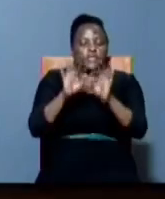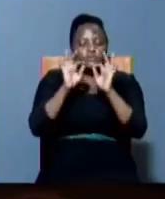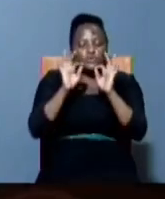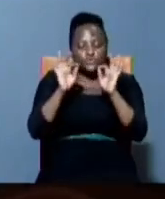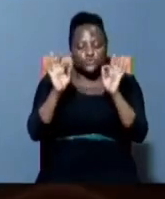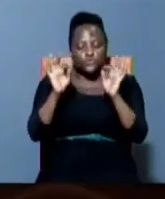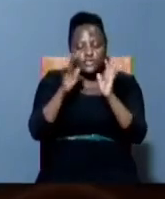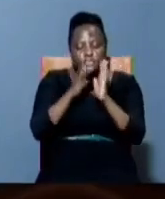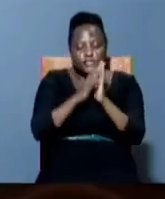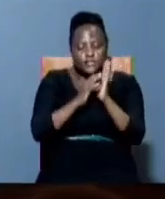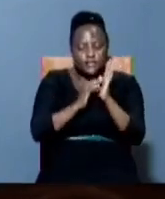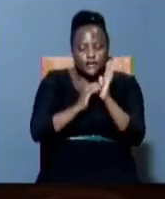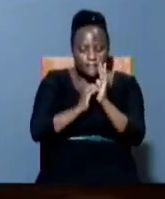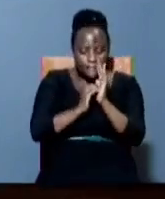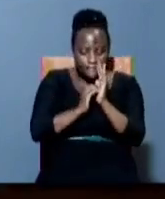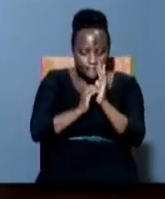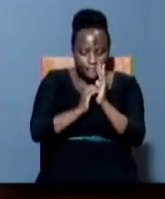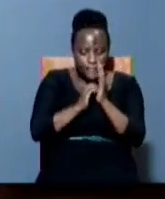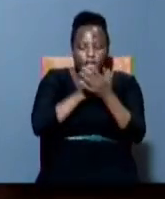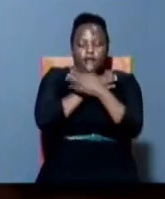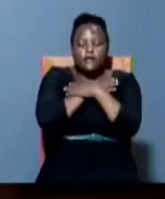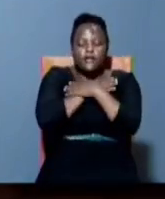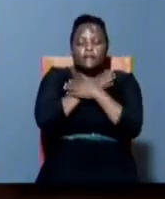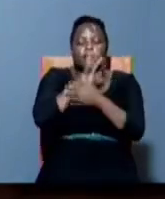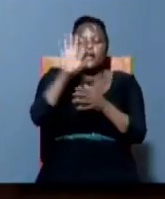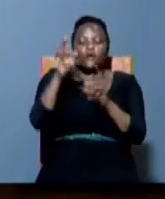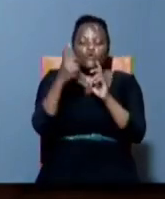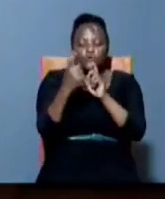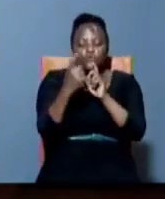sheria. Neema yako imetukutanisha.